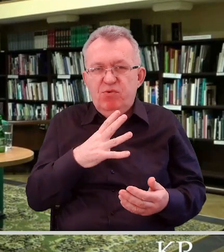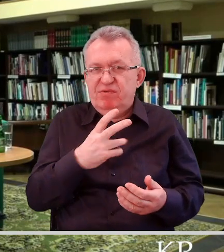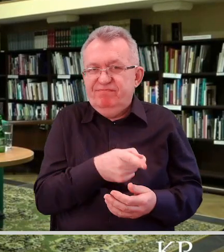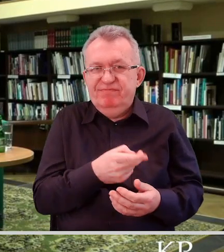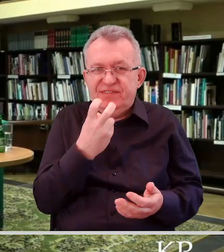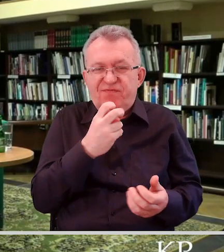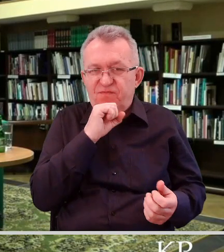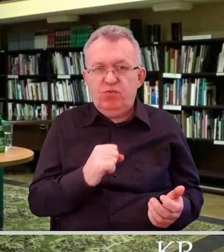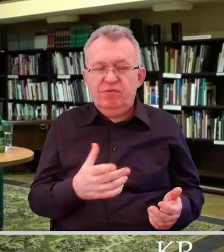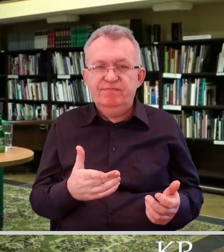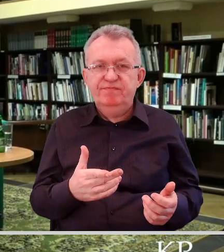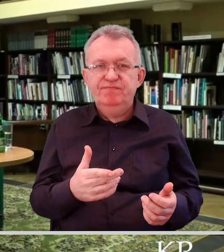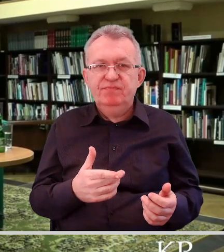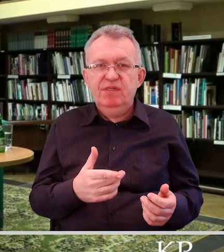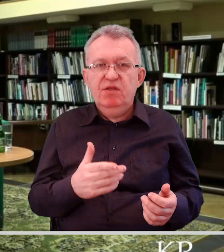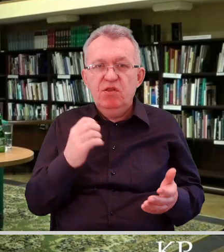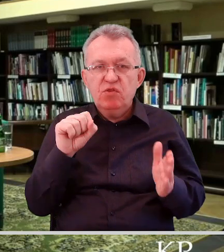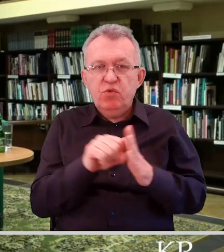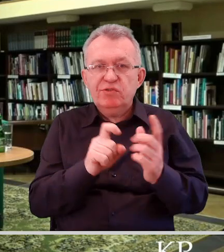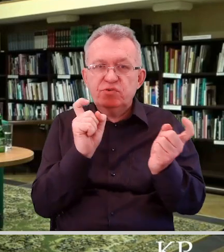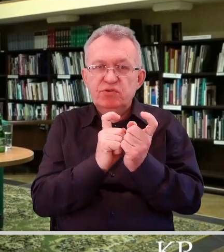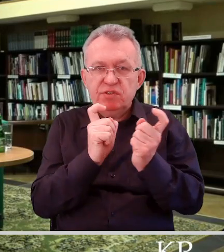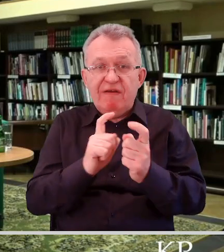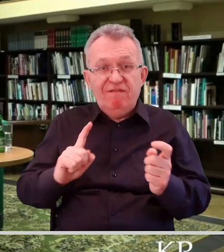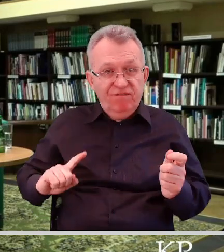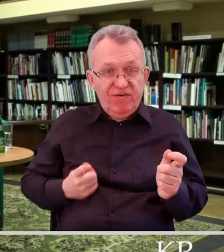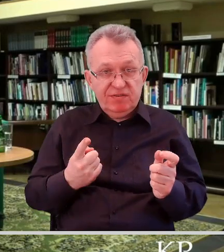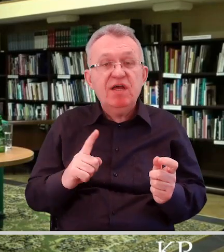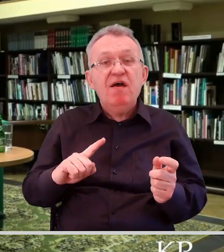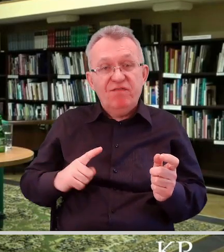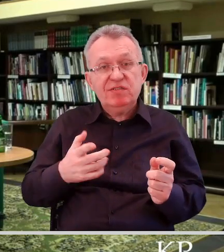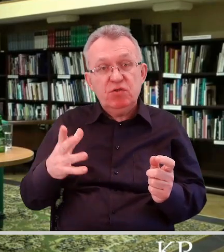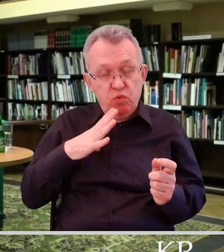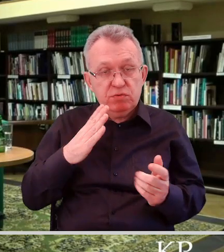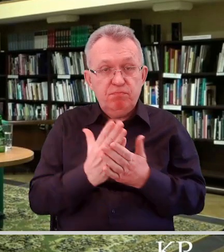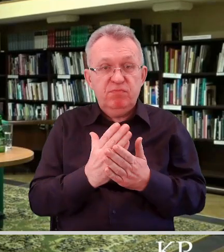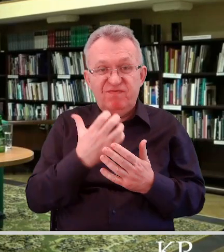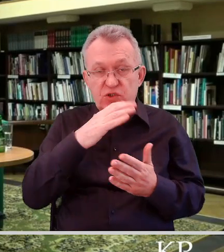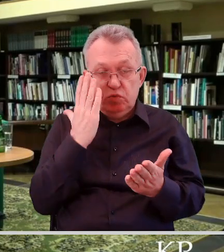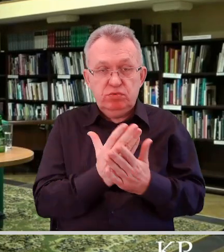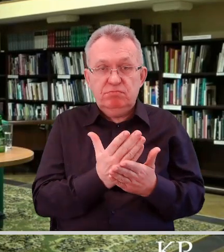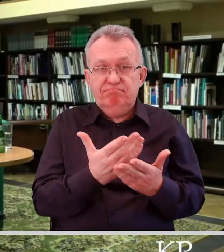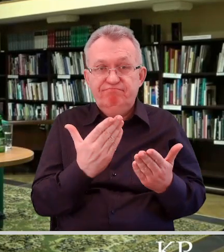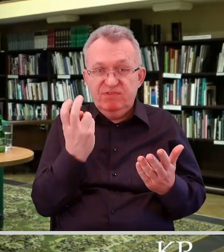kręgu ich zainteresowań. W przeciwieństwie do sąsiedniej Francji, która była bardzo już zaawansowana. Między innymi stąd